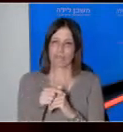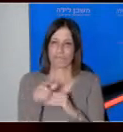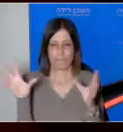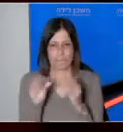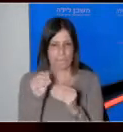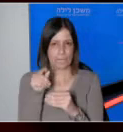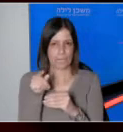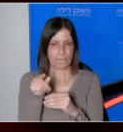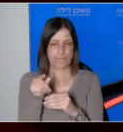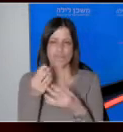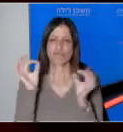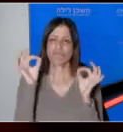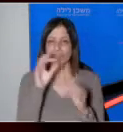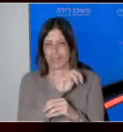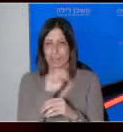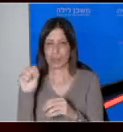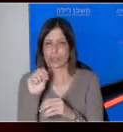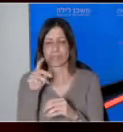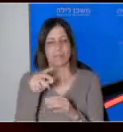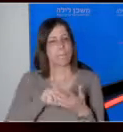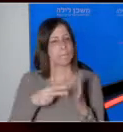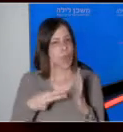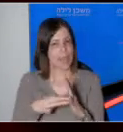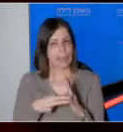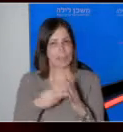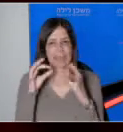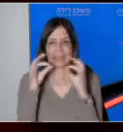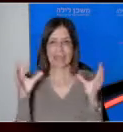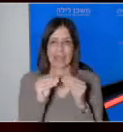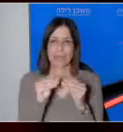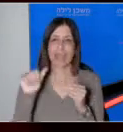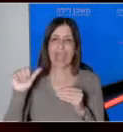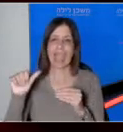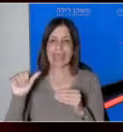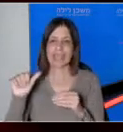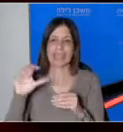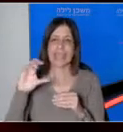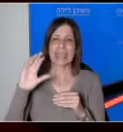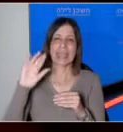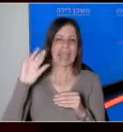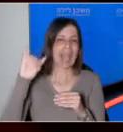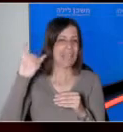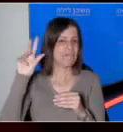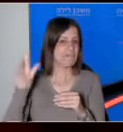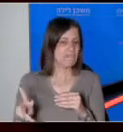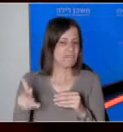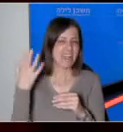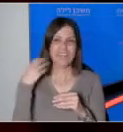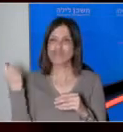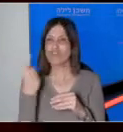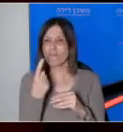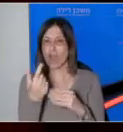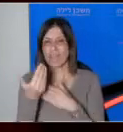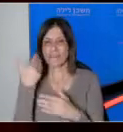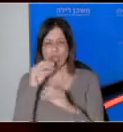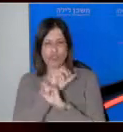ביחד איתך, בעיקר בתחומים ככה הפוליטיים. בוא נתחיל עם אתי קרייף, רק לפני שבוע, לפני